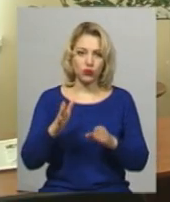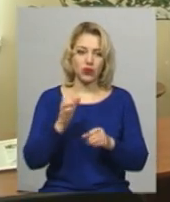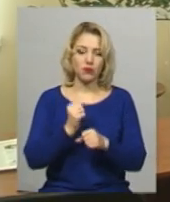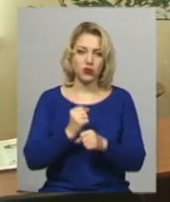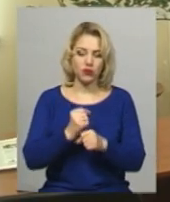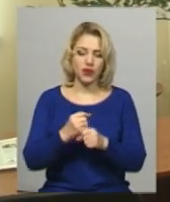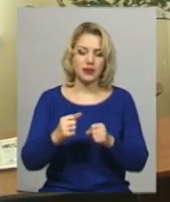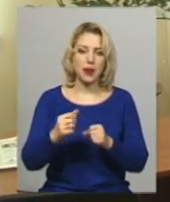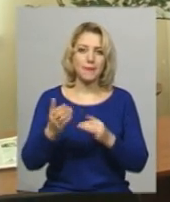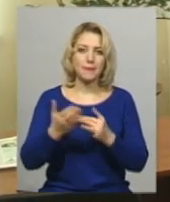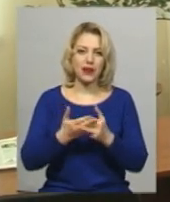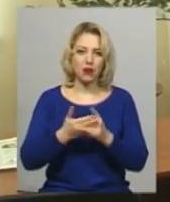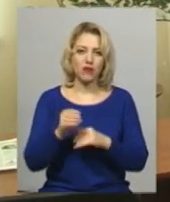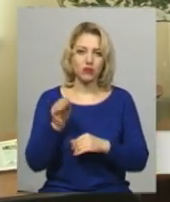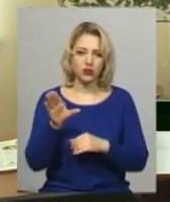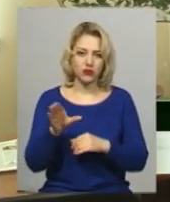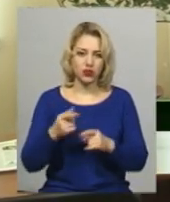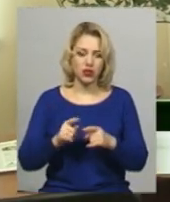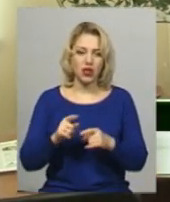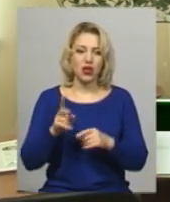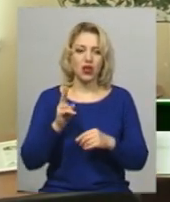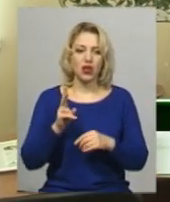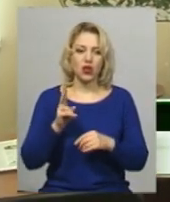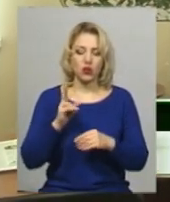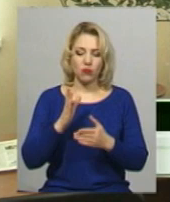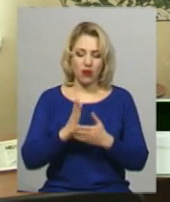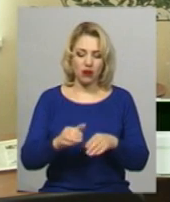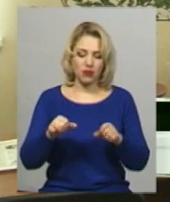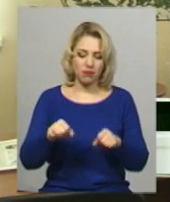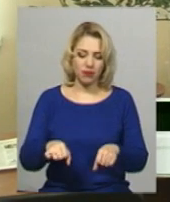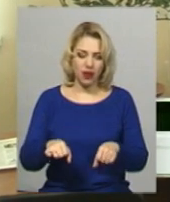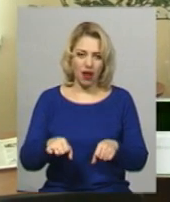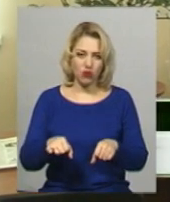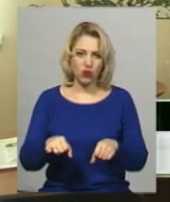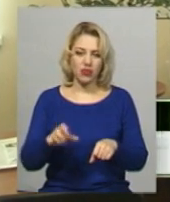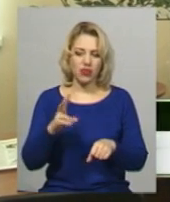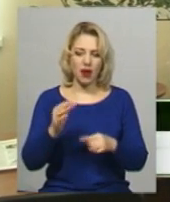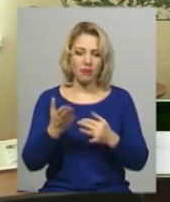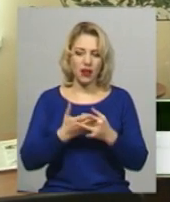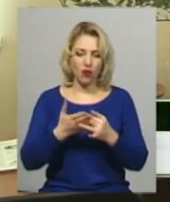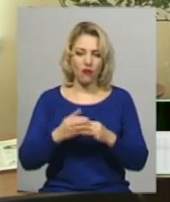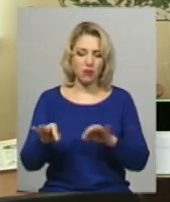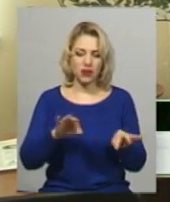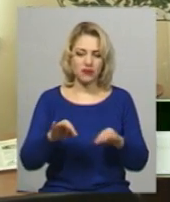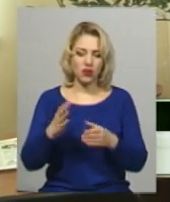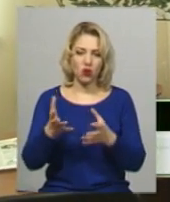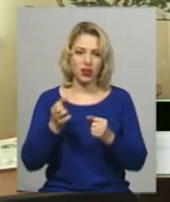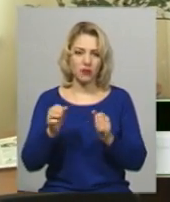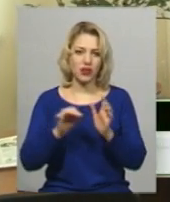Ті люди, які мають право на пільгове перевезення, отримають електронний квиточок, і він буде підставою